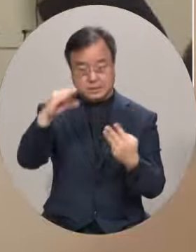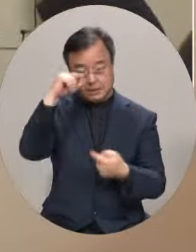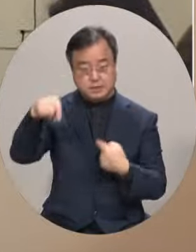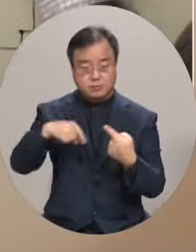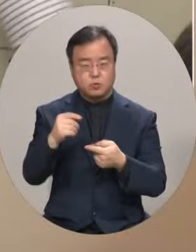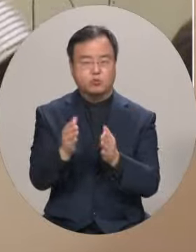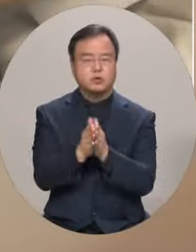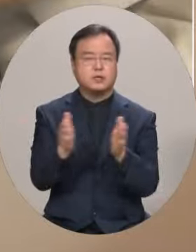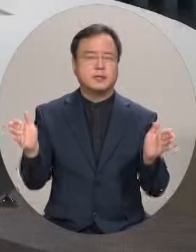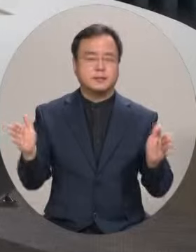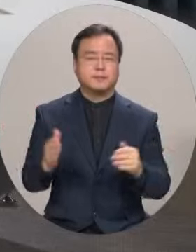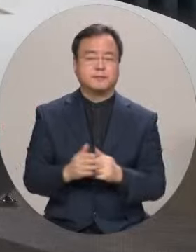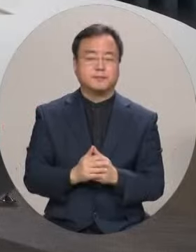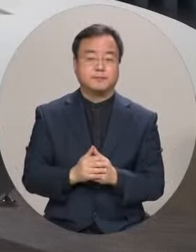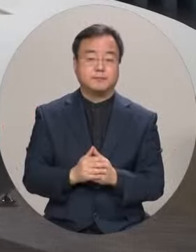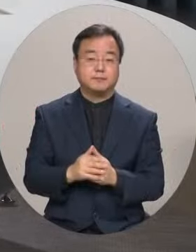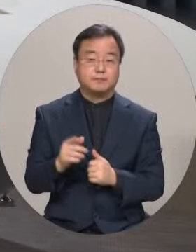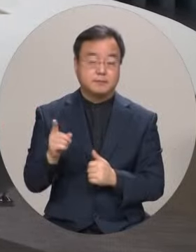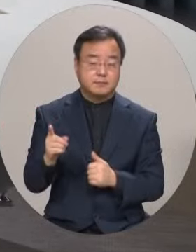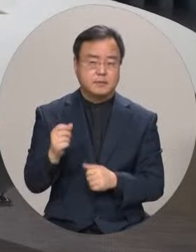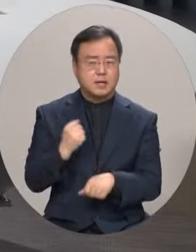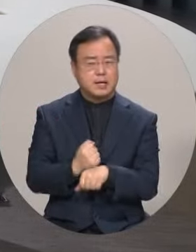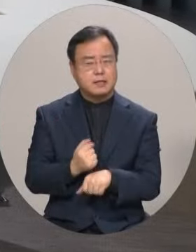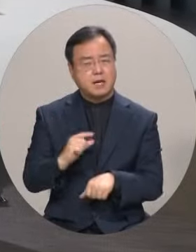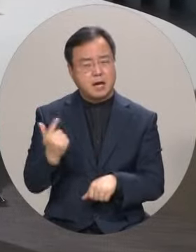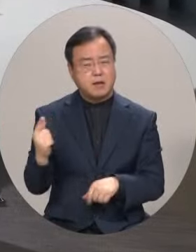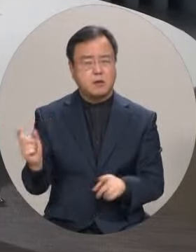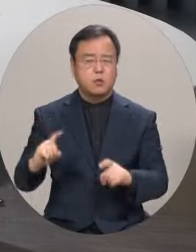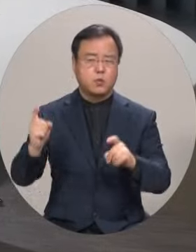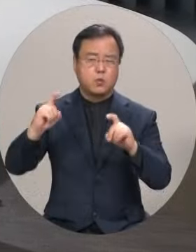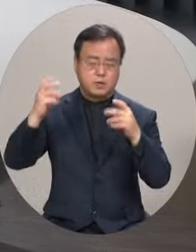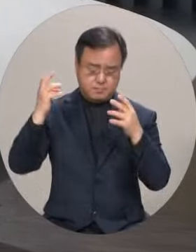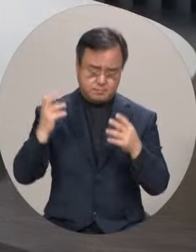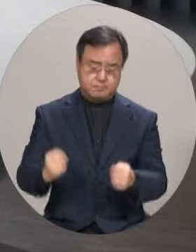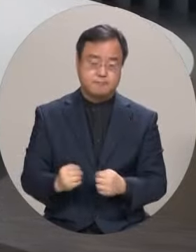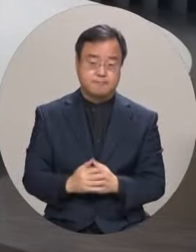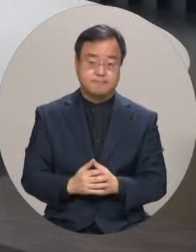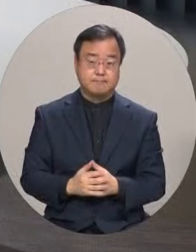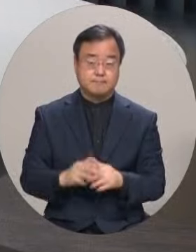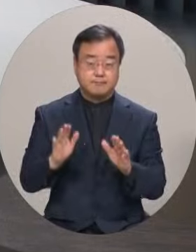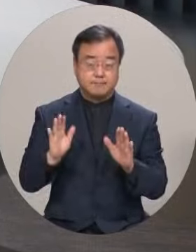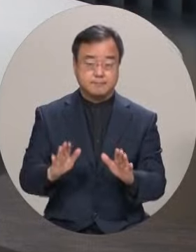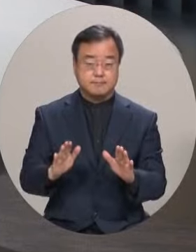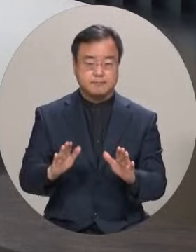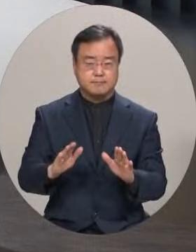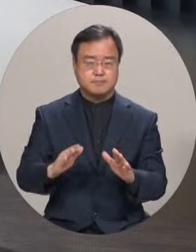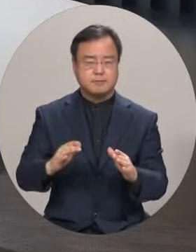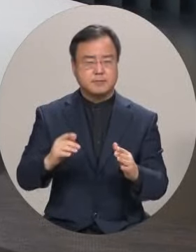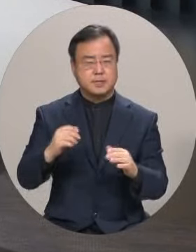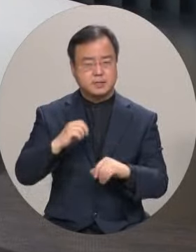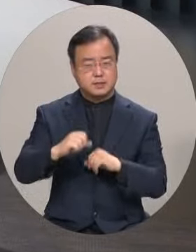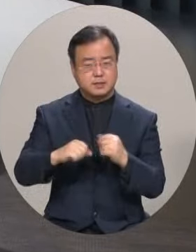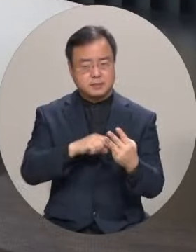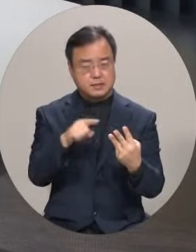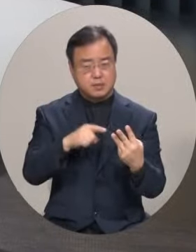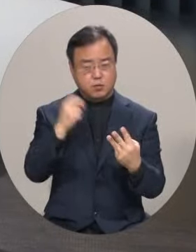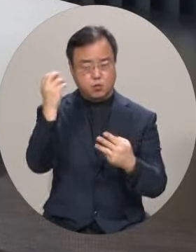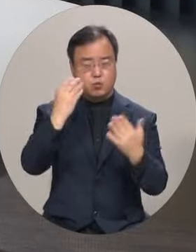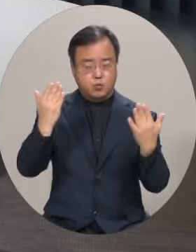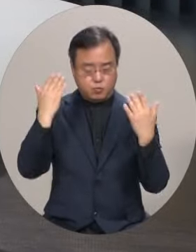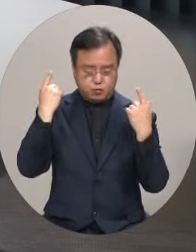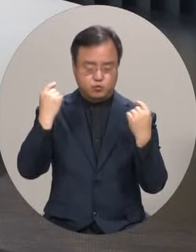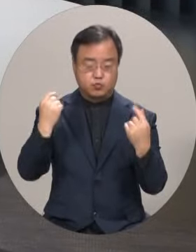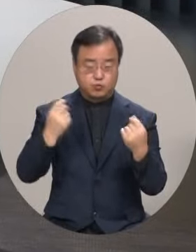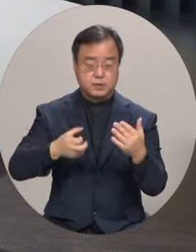계획입니다네 간다 안 간다 오랜 시간 논란이 끊이지 않았었는데 이제이 존치 문제 가 단락은 됐습니다 불확실성은